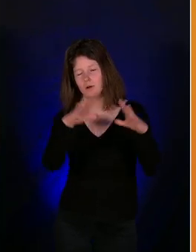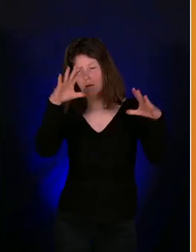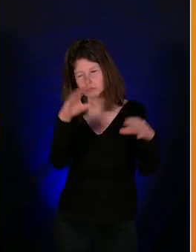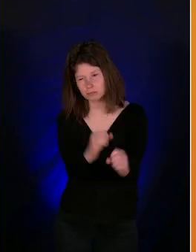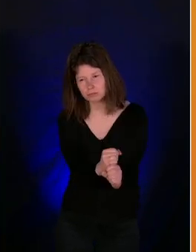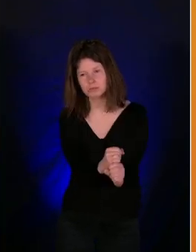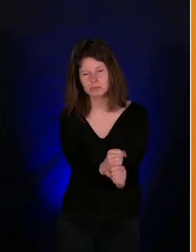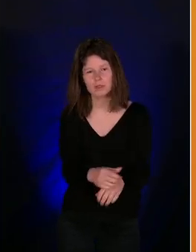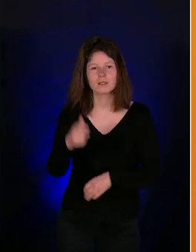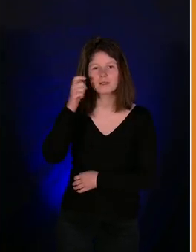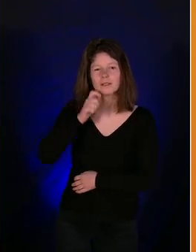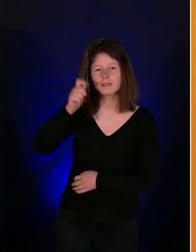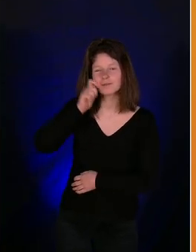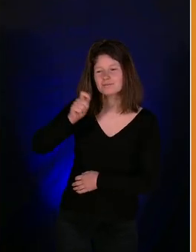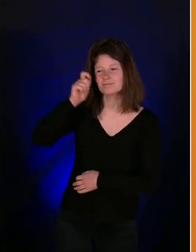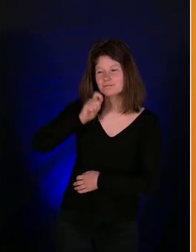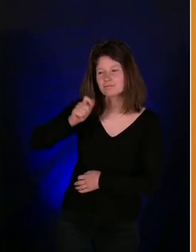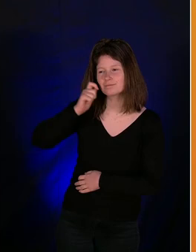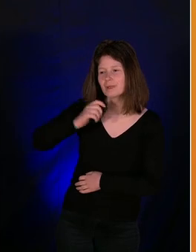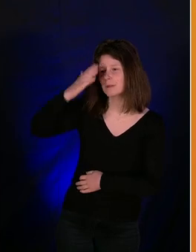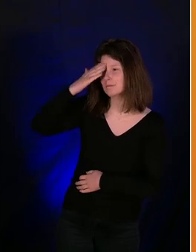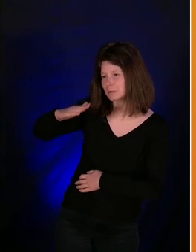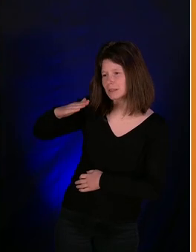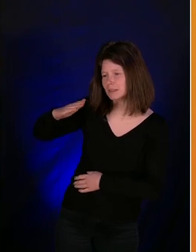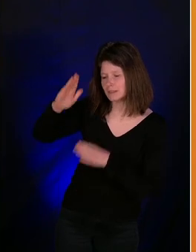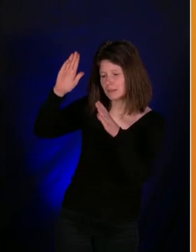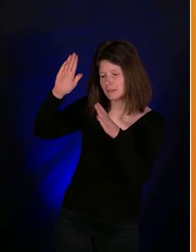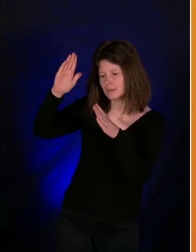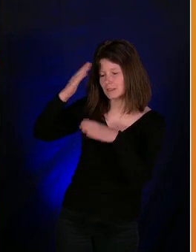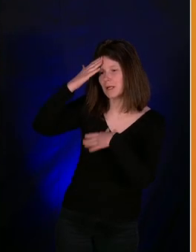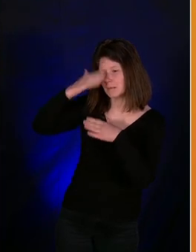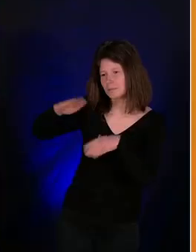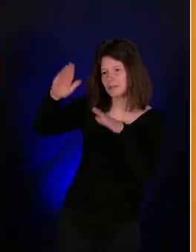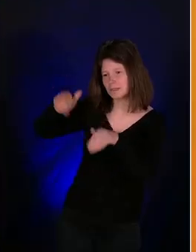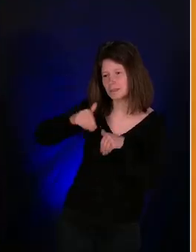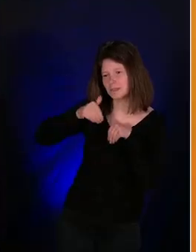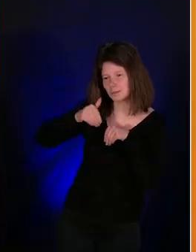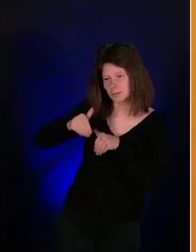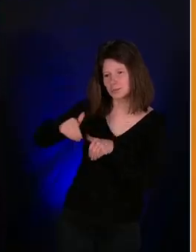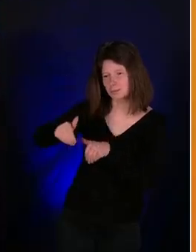Thank you.